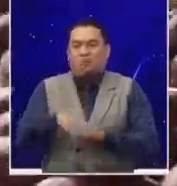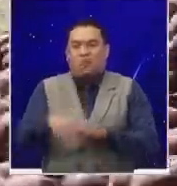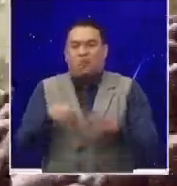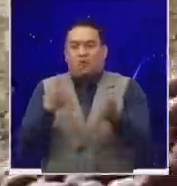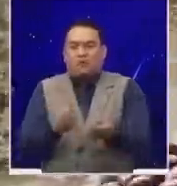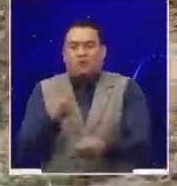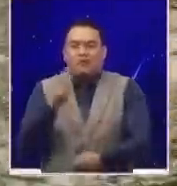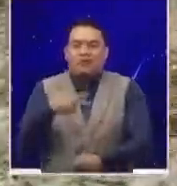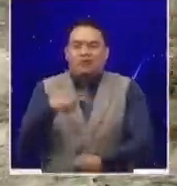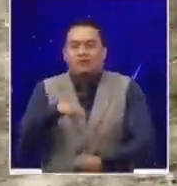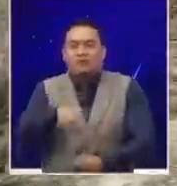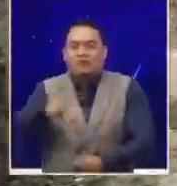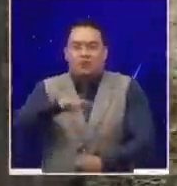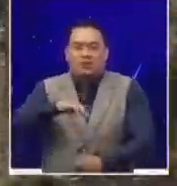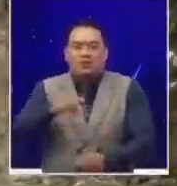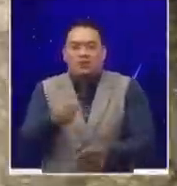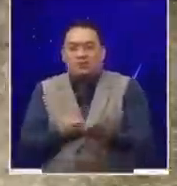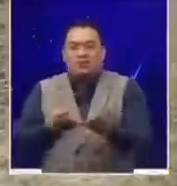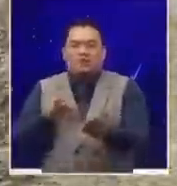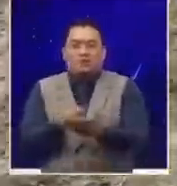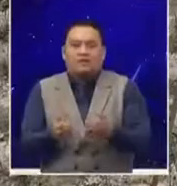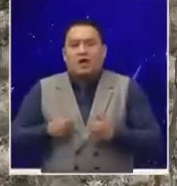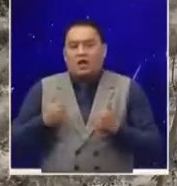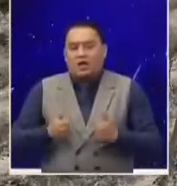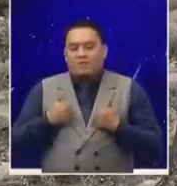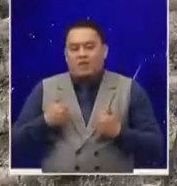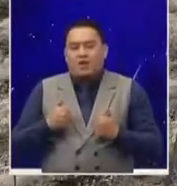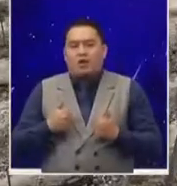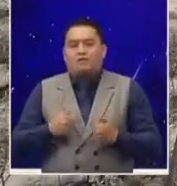привлек 20 миллиардов тенге инвестиций. Старания